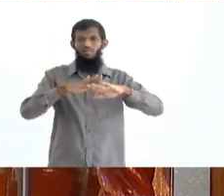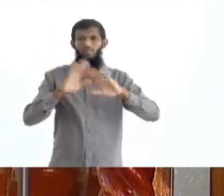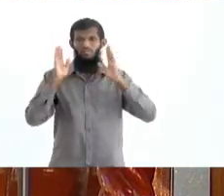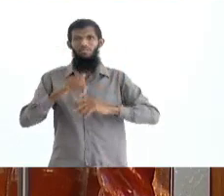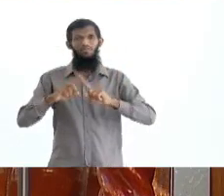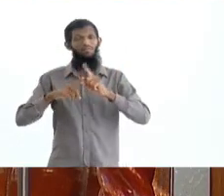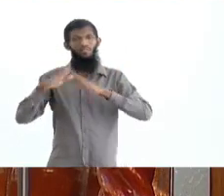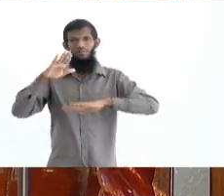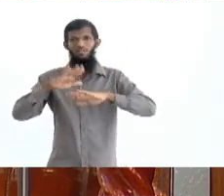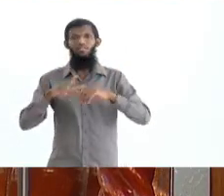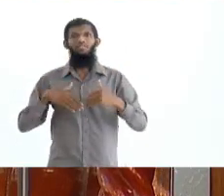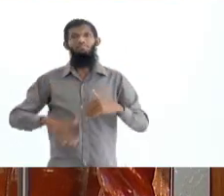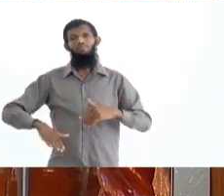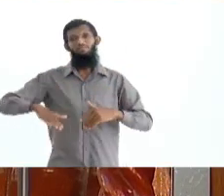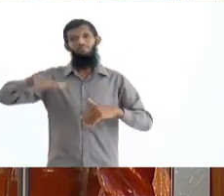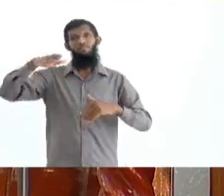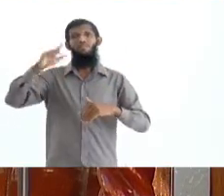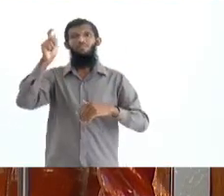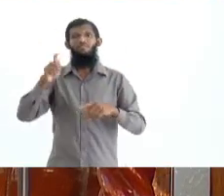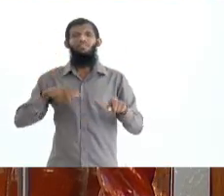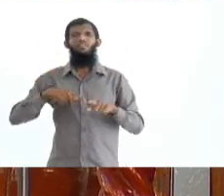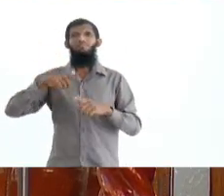zuvanay. Muslim akhunne.